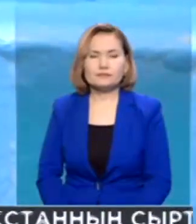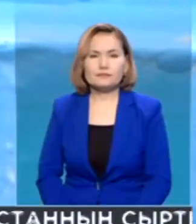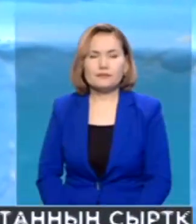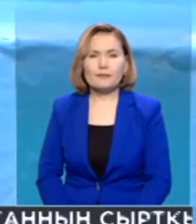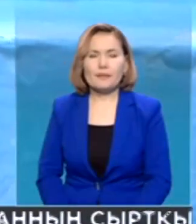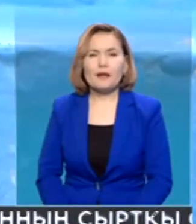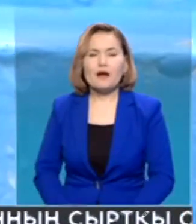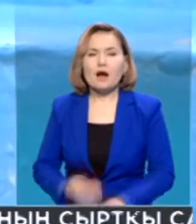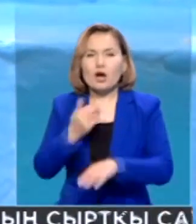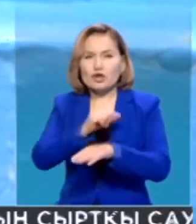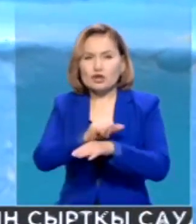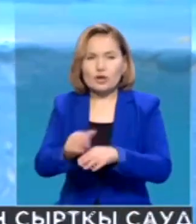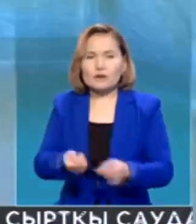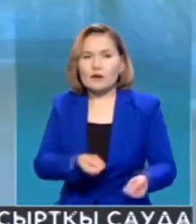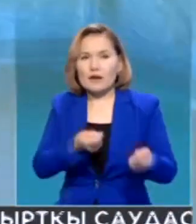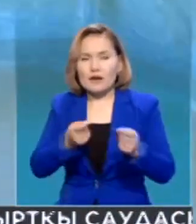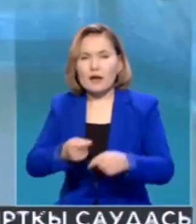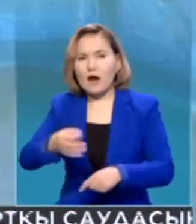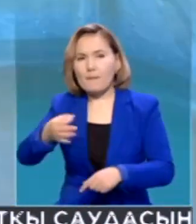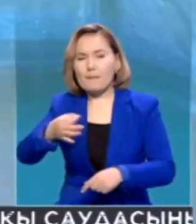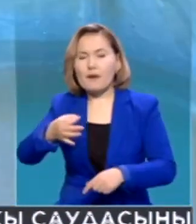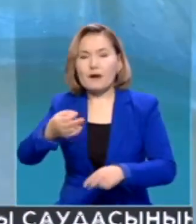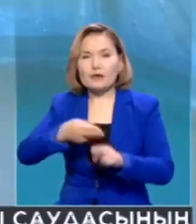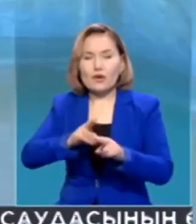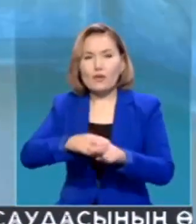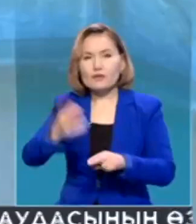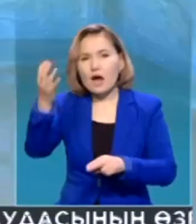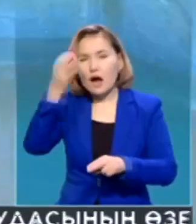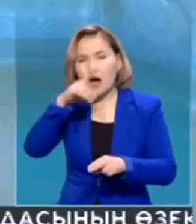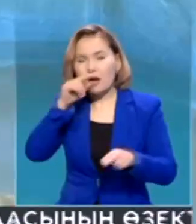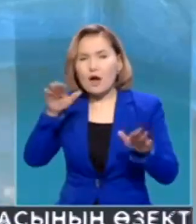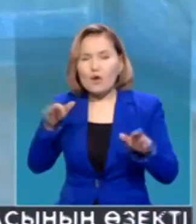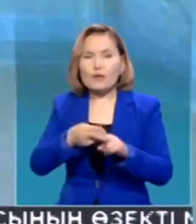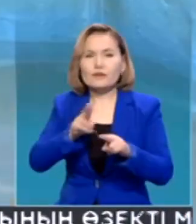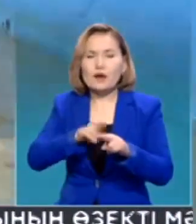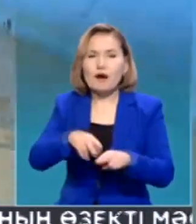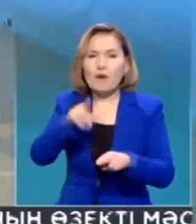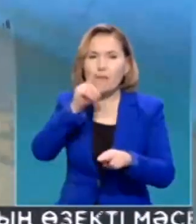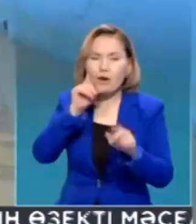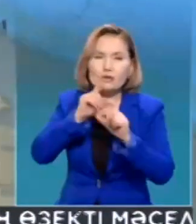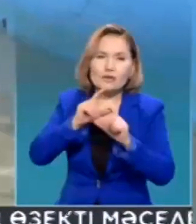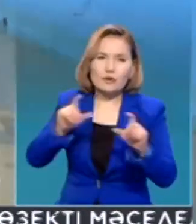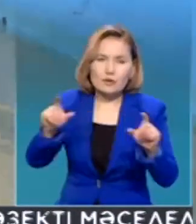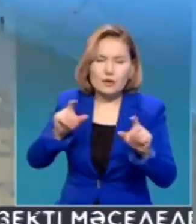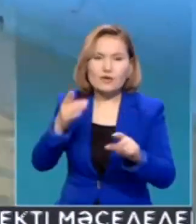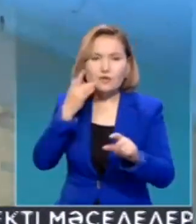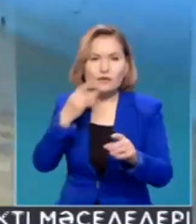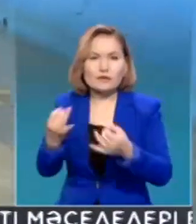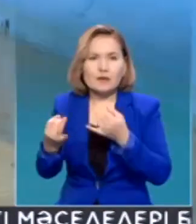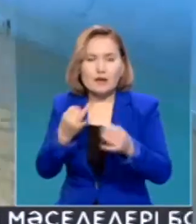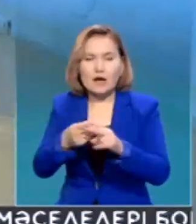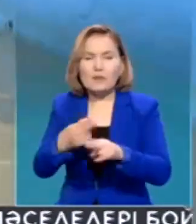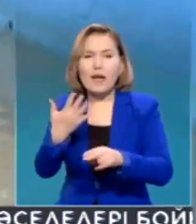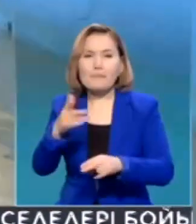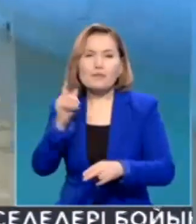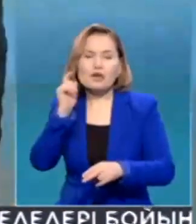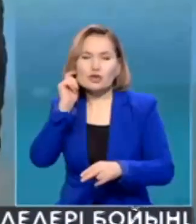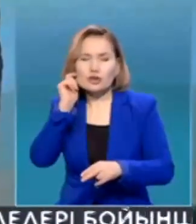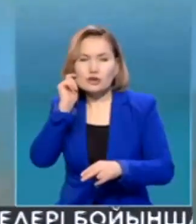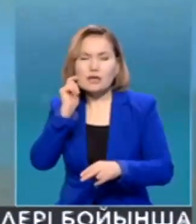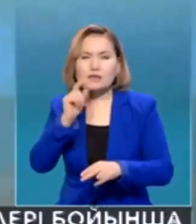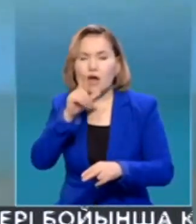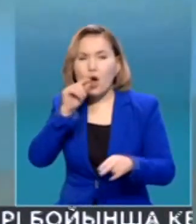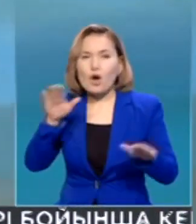Арқа төсіне алғаш келген қарақулардың ерекшелігі осы. Бір-бірін еркелетіп, саңқылдап, жиітілдеседі. Бұл 5 жасар құстар Шымкент қаласынан